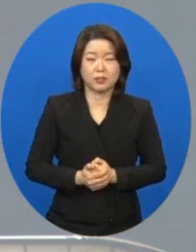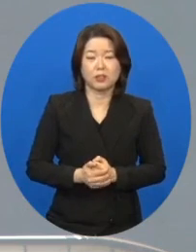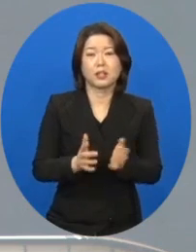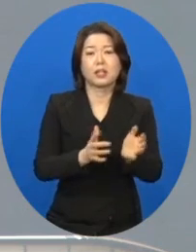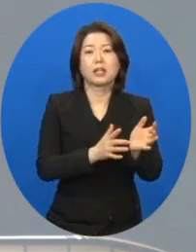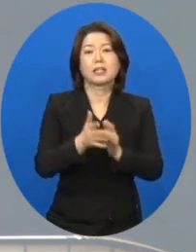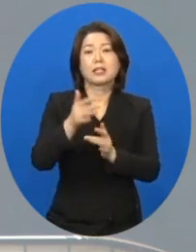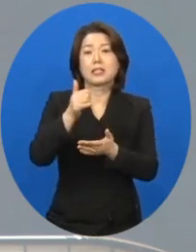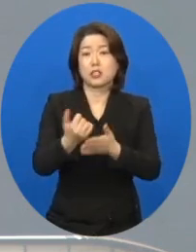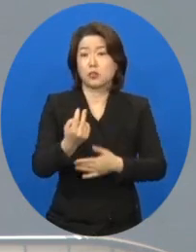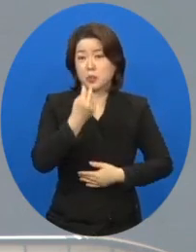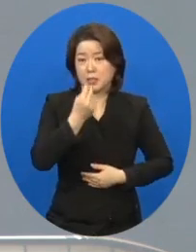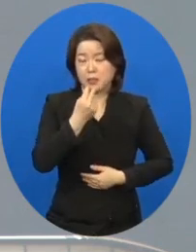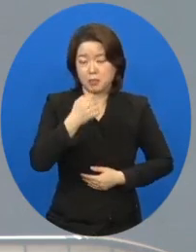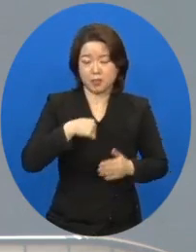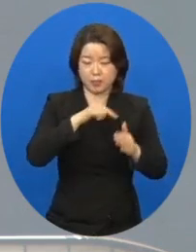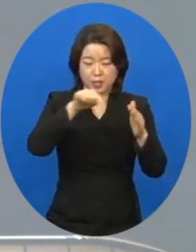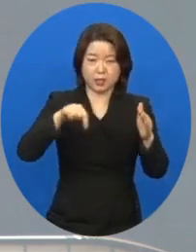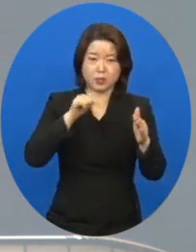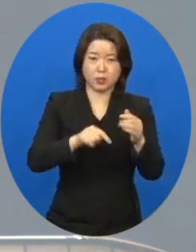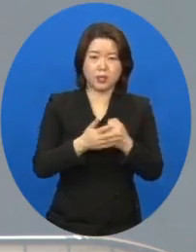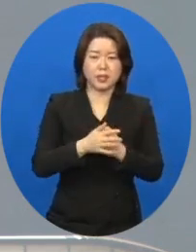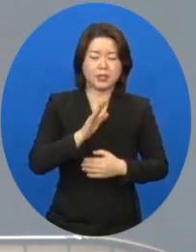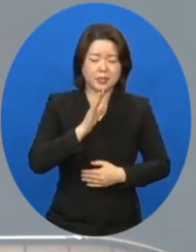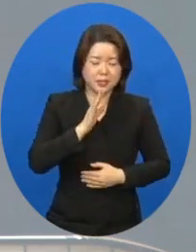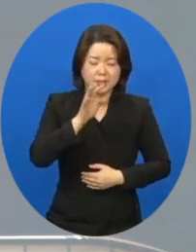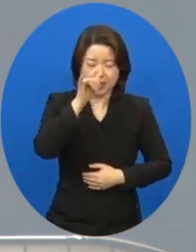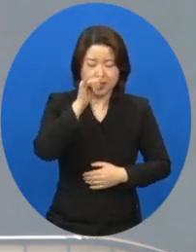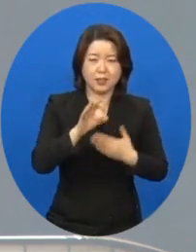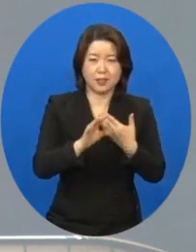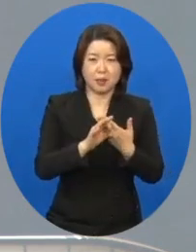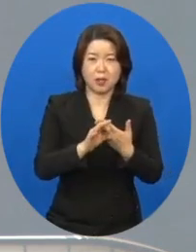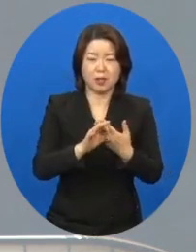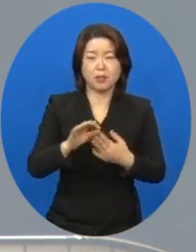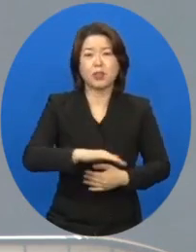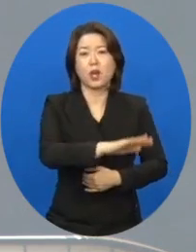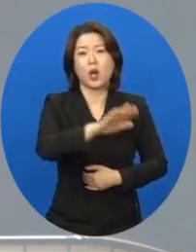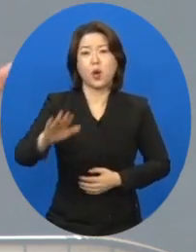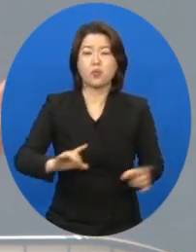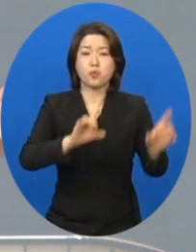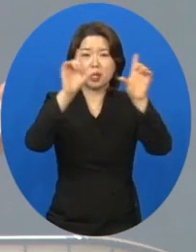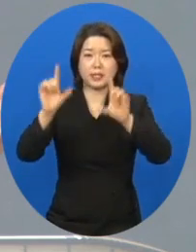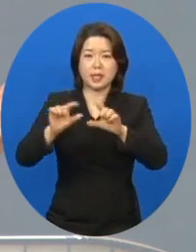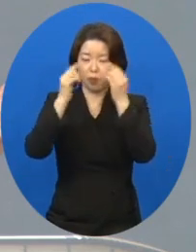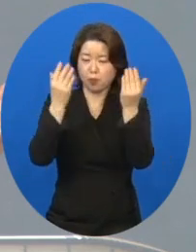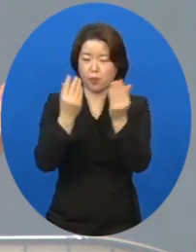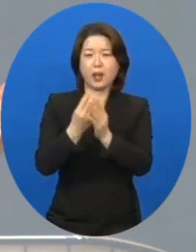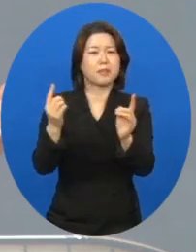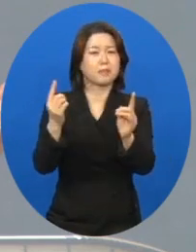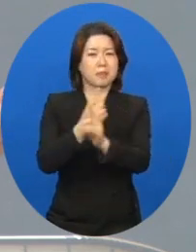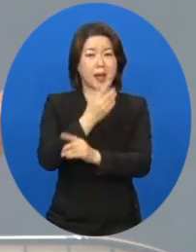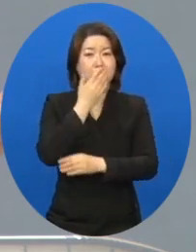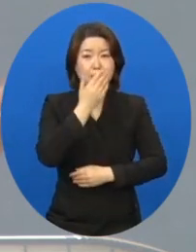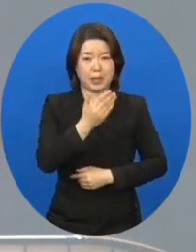예수님의 생명이 내 속에 정말 있다면 우리의 삶은 완전히 달라지게 돼 있어요.